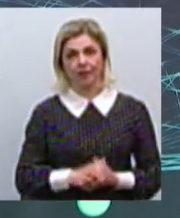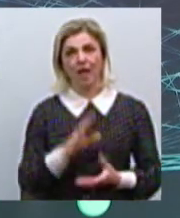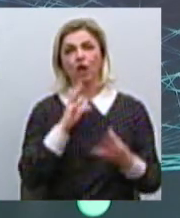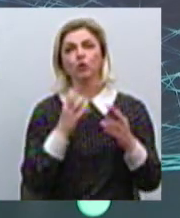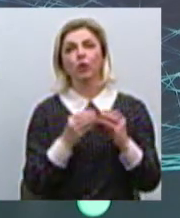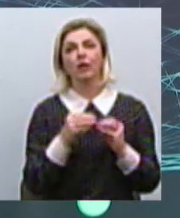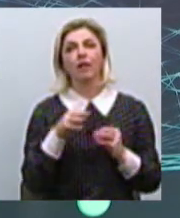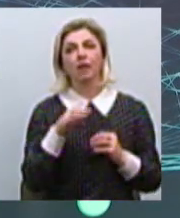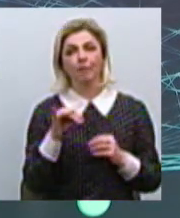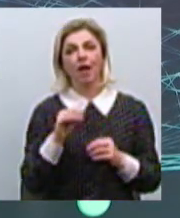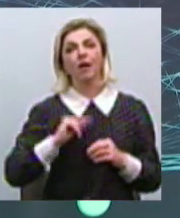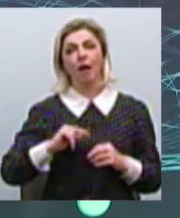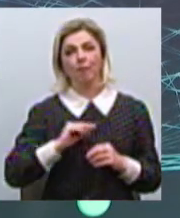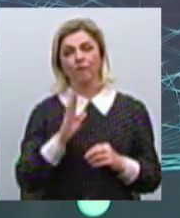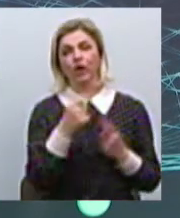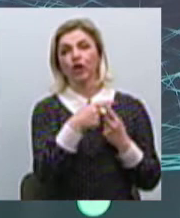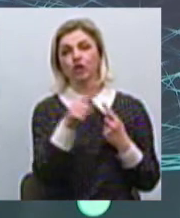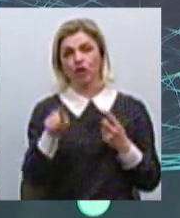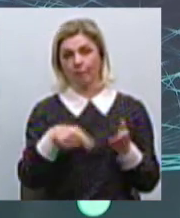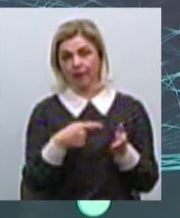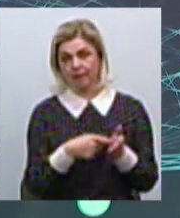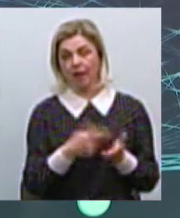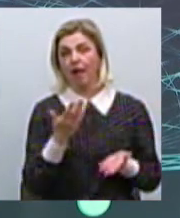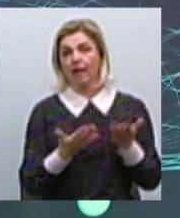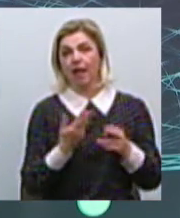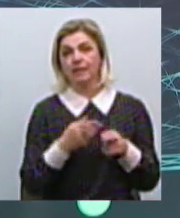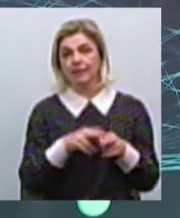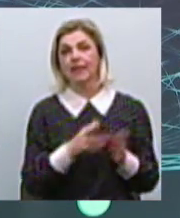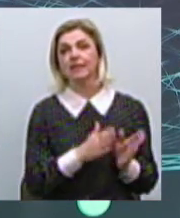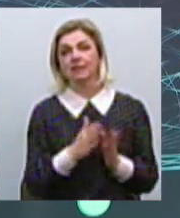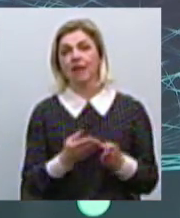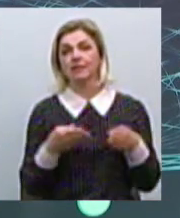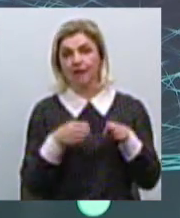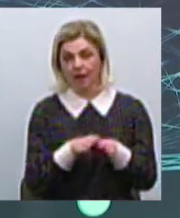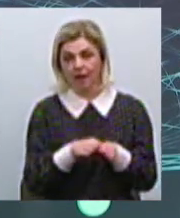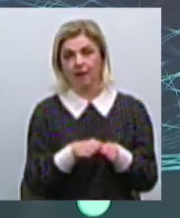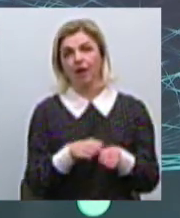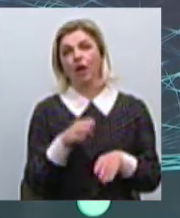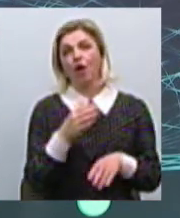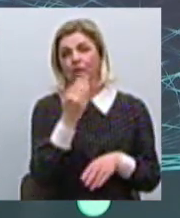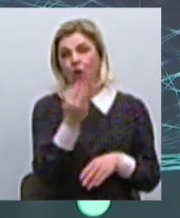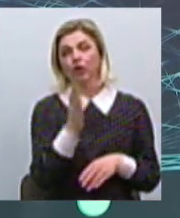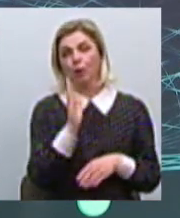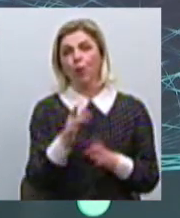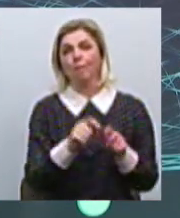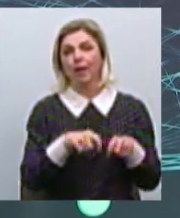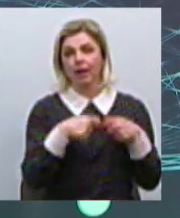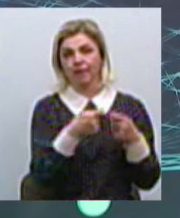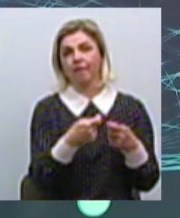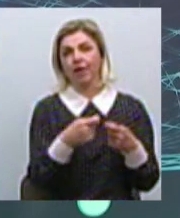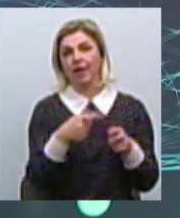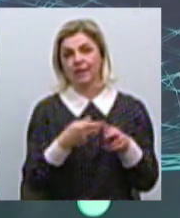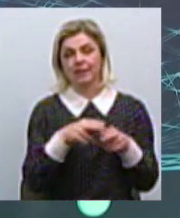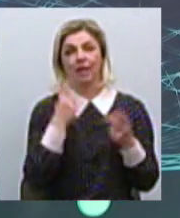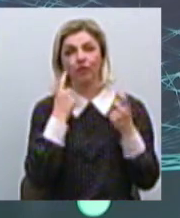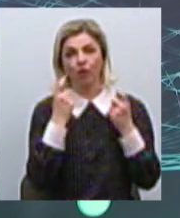результатами роботи в інших містах, бо, розумієте, якщо ця система закрита, як я вам кажу, що вони будуть передавати ці дані напряму